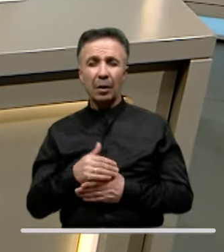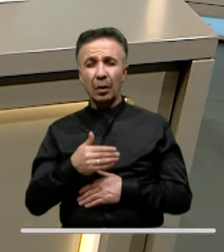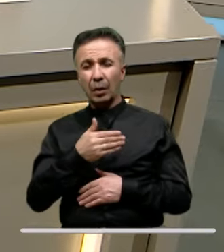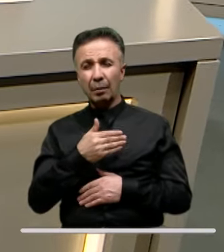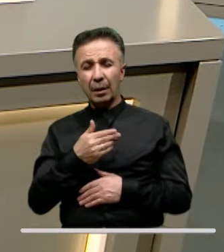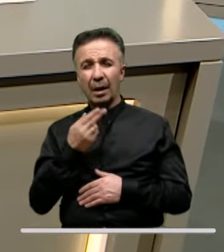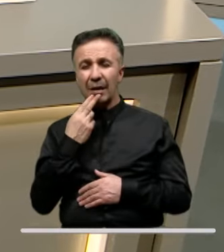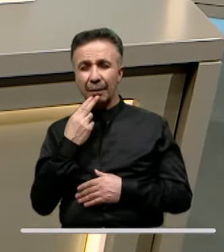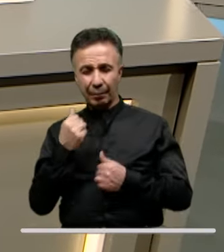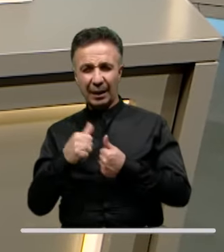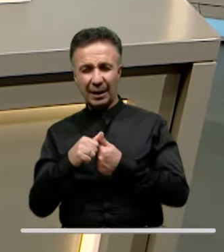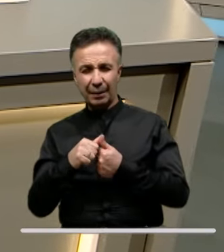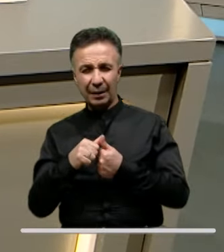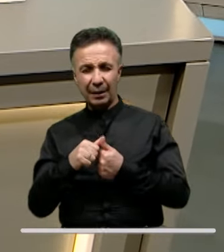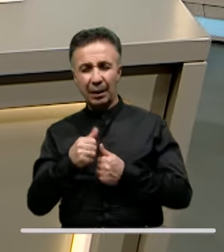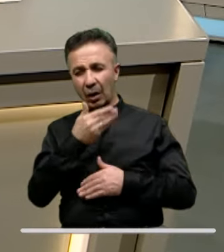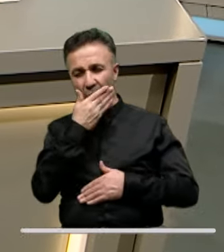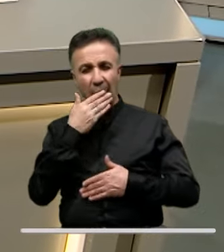ödüyorum. Hı hı.